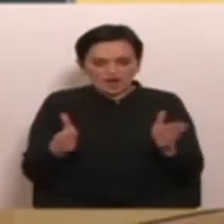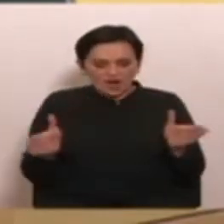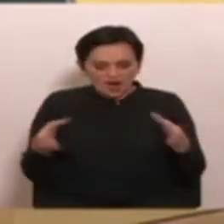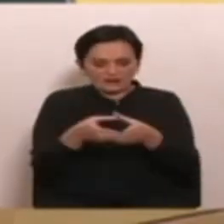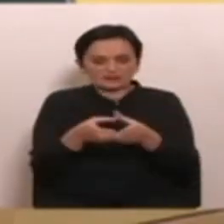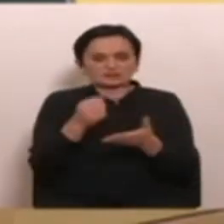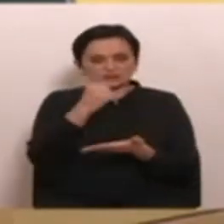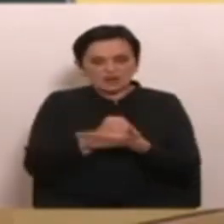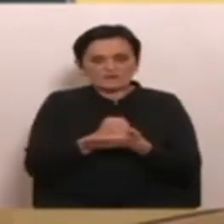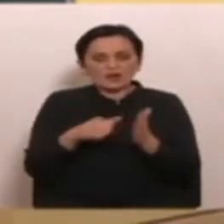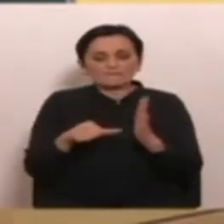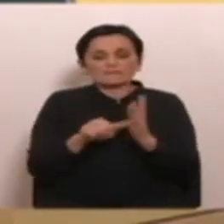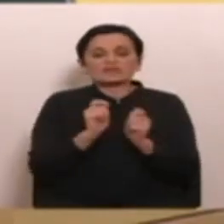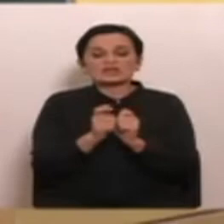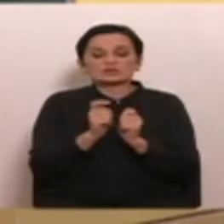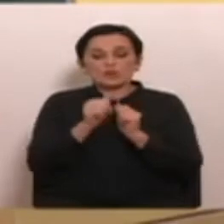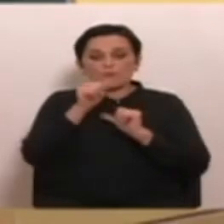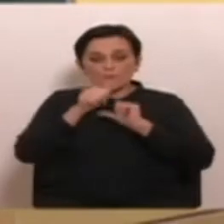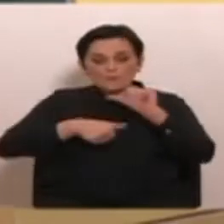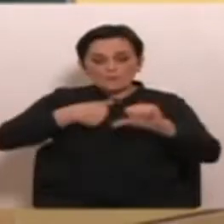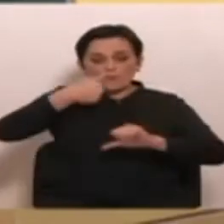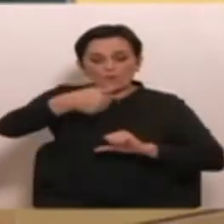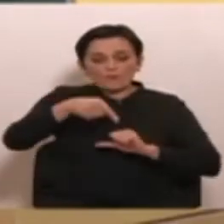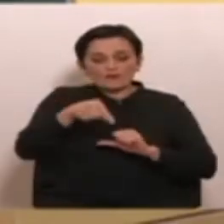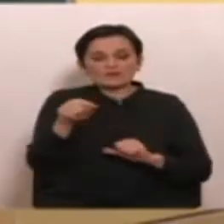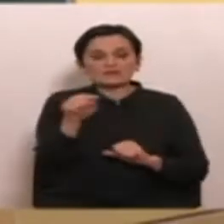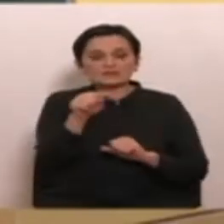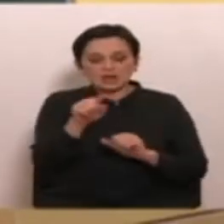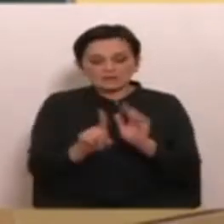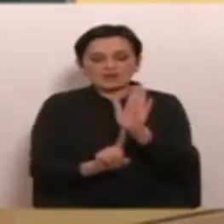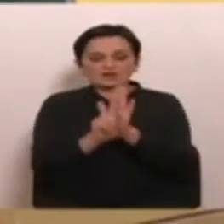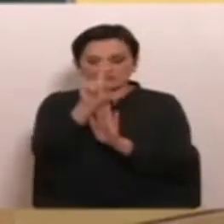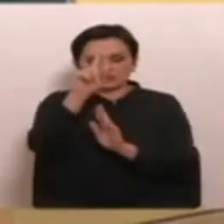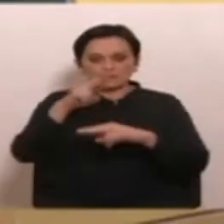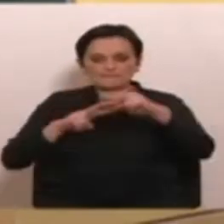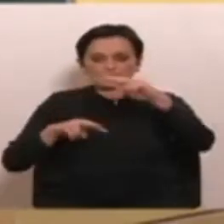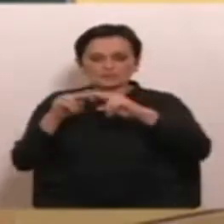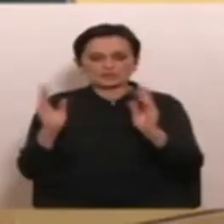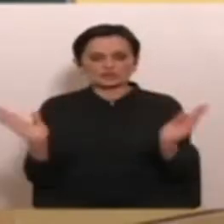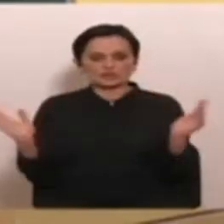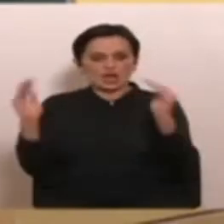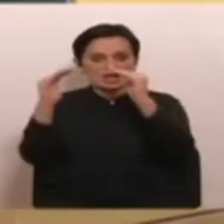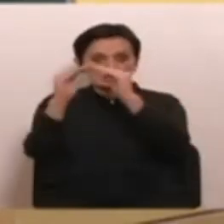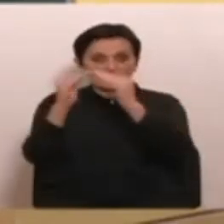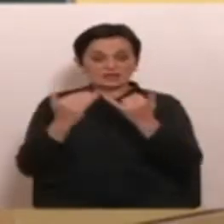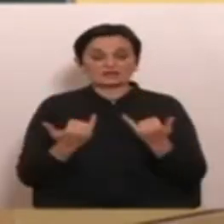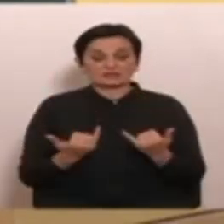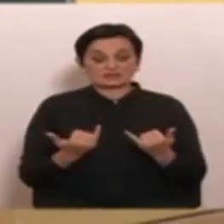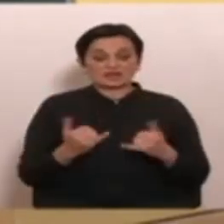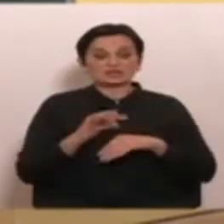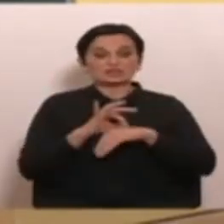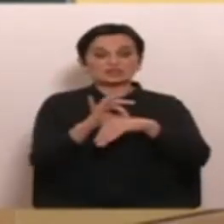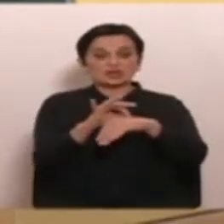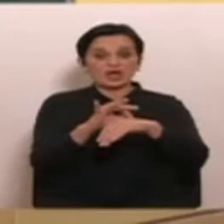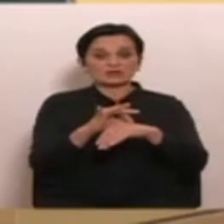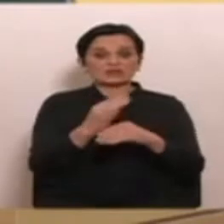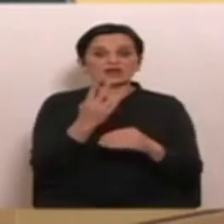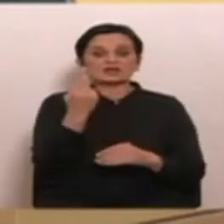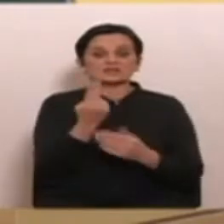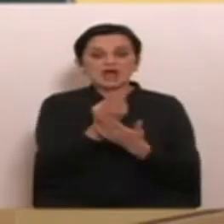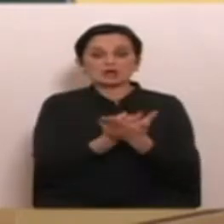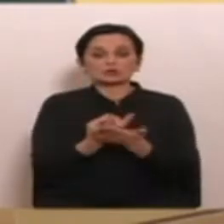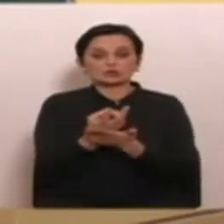ინვესტორი მომავალი წლის თებერვლიდან უკვე დაიწყებს შენებლობას. სხვა შორის დღეს ჩატარდა წყალტუბოში საჯარო